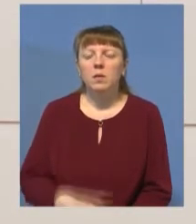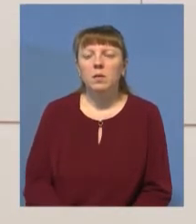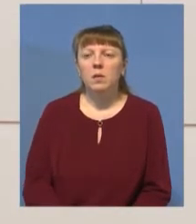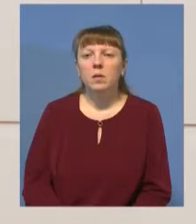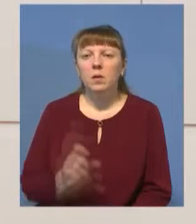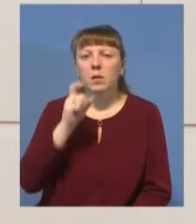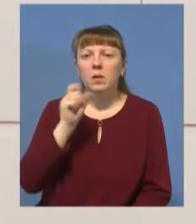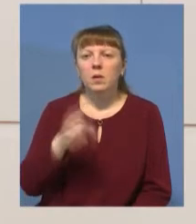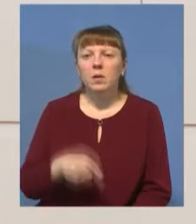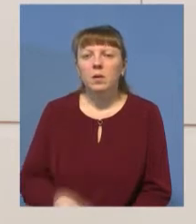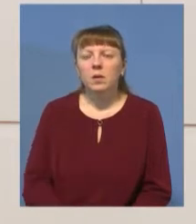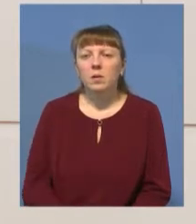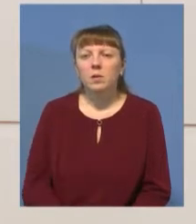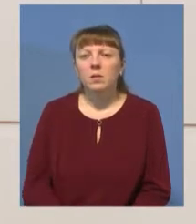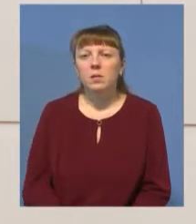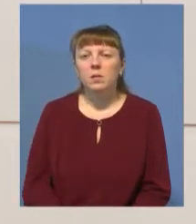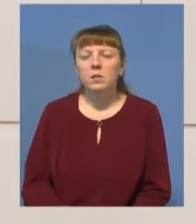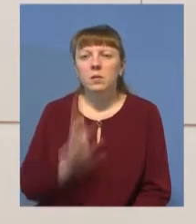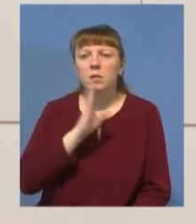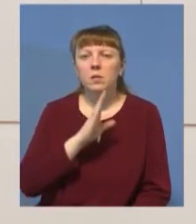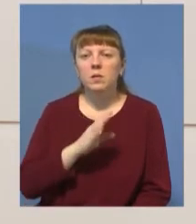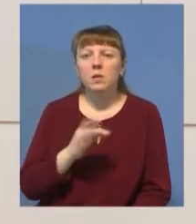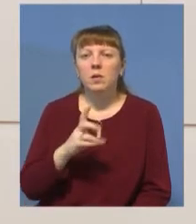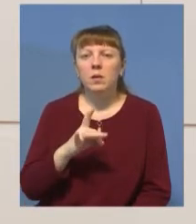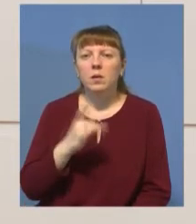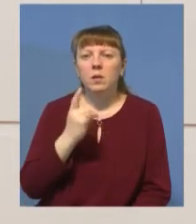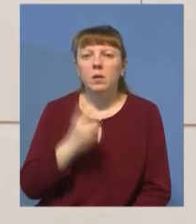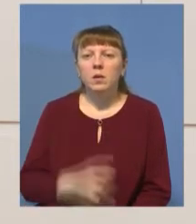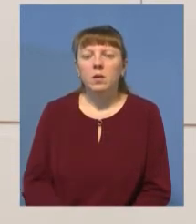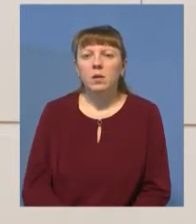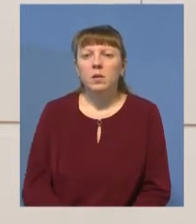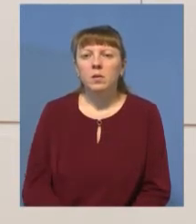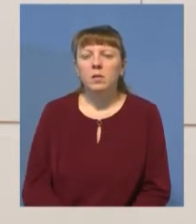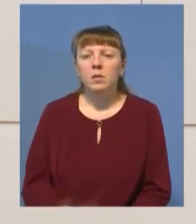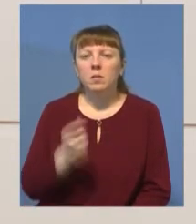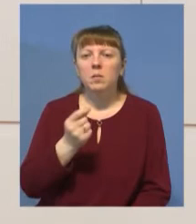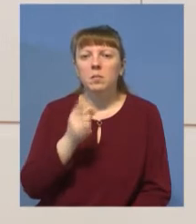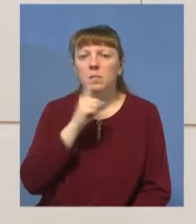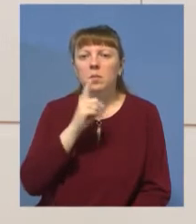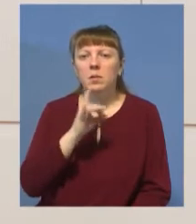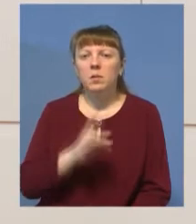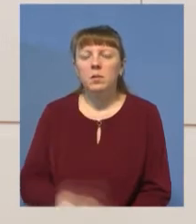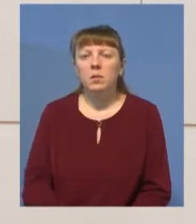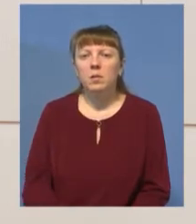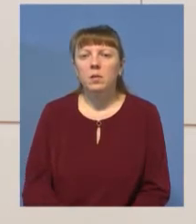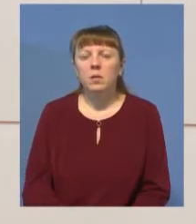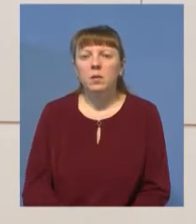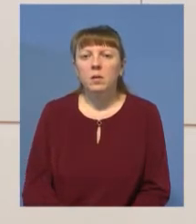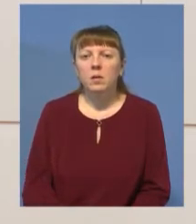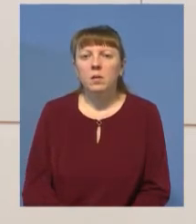Мужчина заказал, нет, женщина заказала леггинсы для своего ребенка, леггинсы оказались намного меньше, они, получается, в щиколотке не